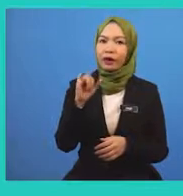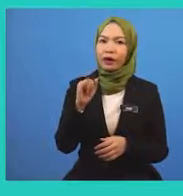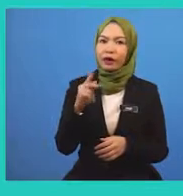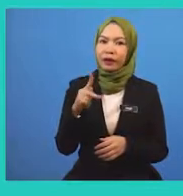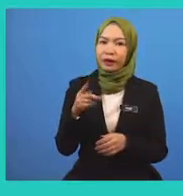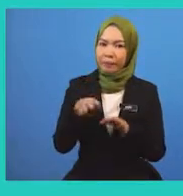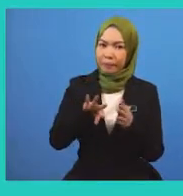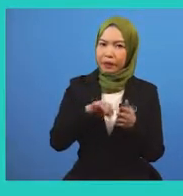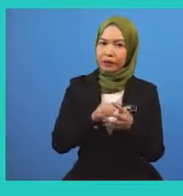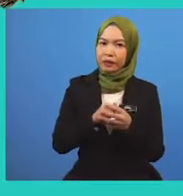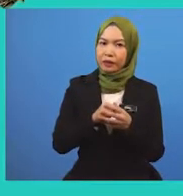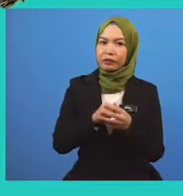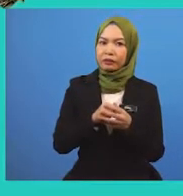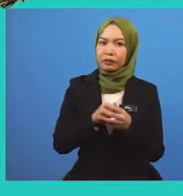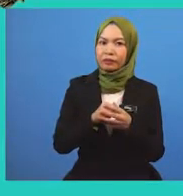pengoksidaan logam